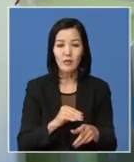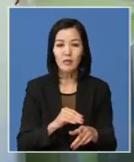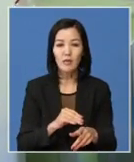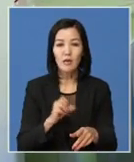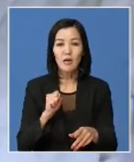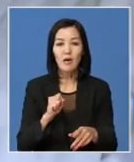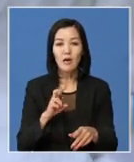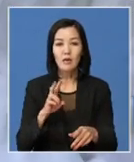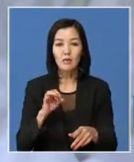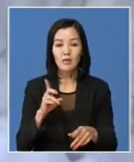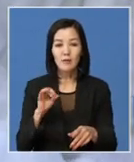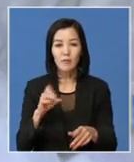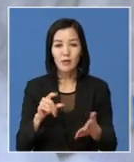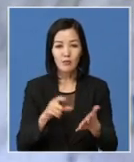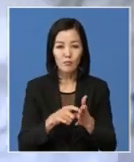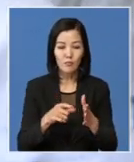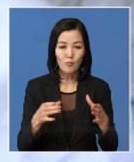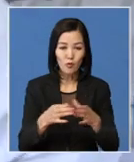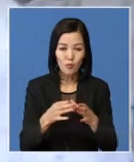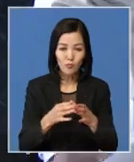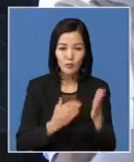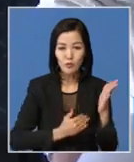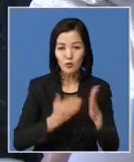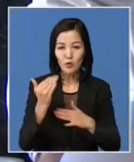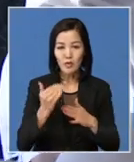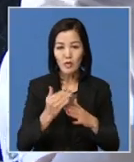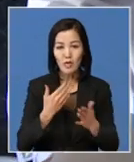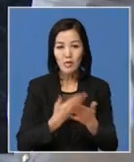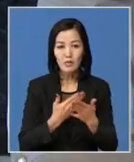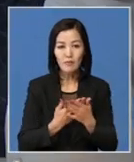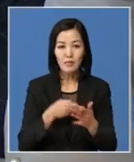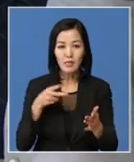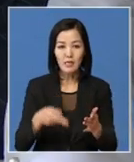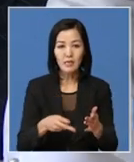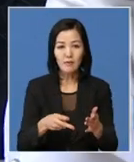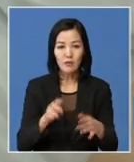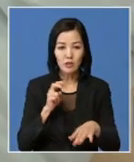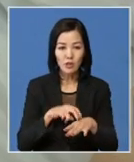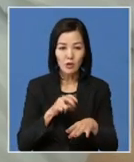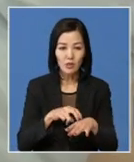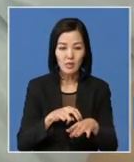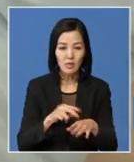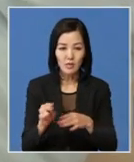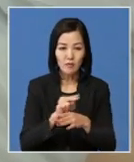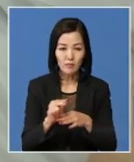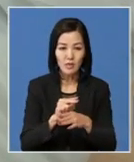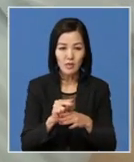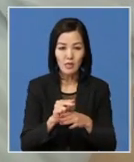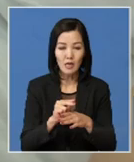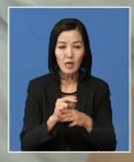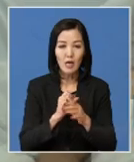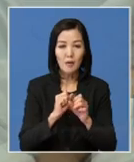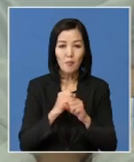Монгол басқаратын бөлімнің көрсеткіші де жоғары. Мұнда жыл сайын шамамен 2000-ға жуық науқас емделеді. Олардың көбісі буын